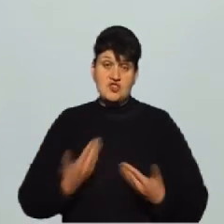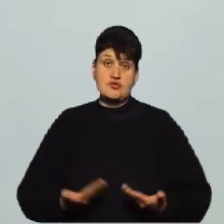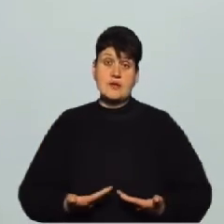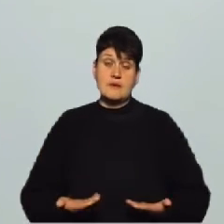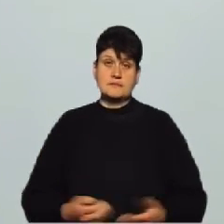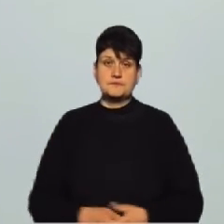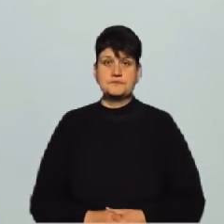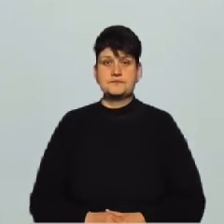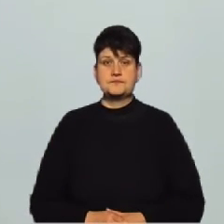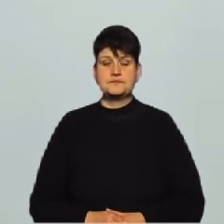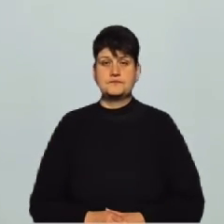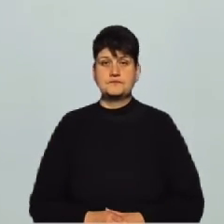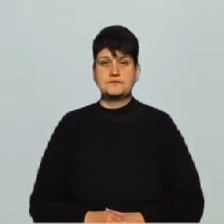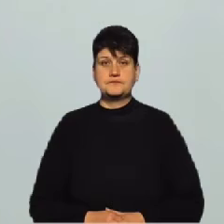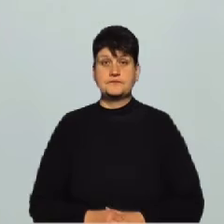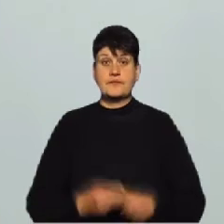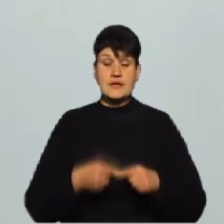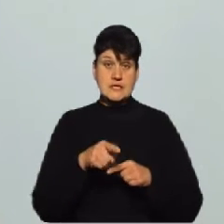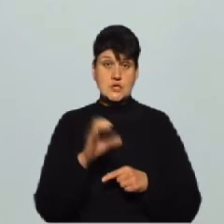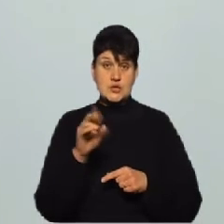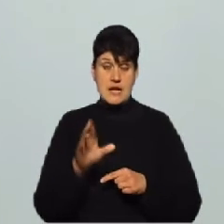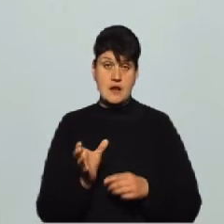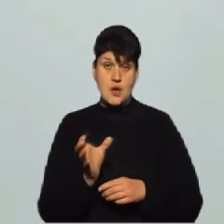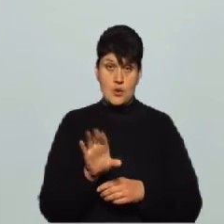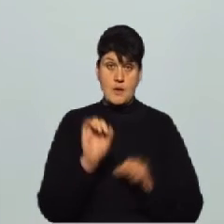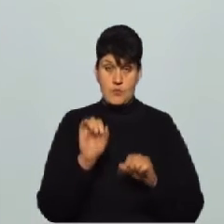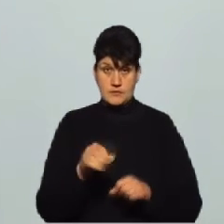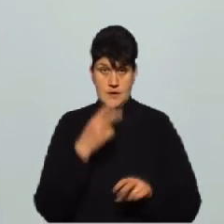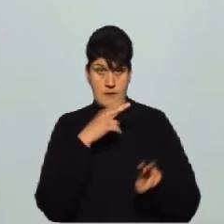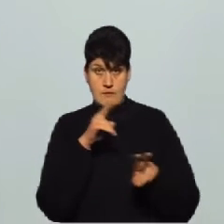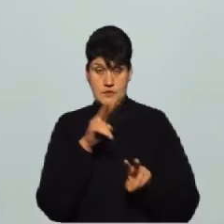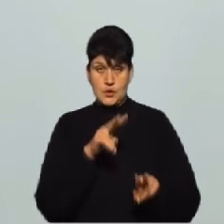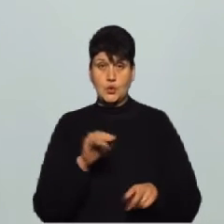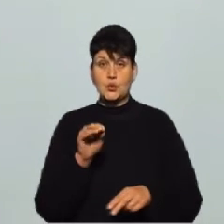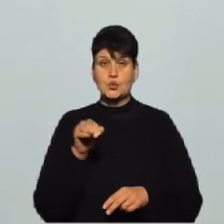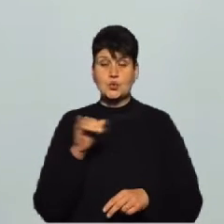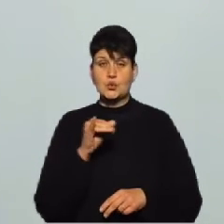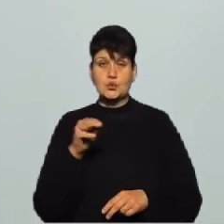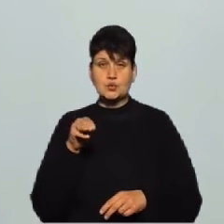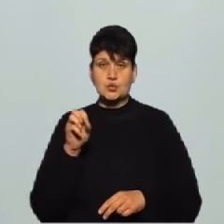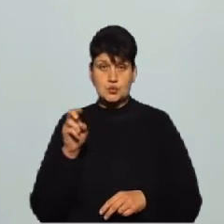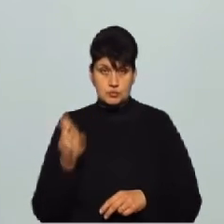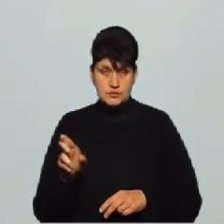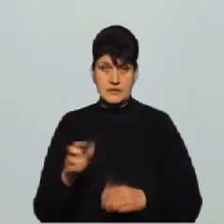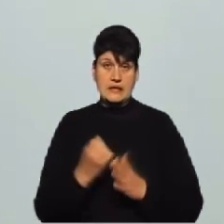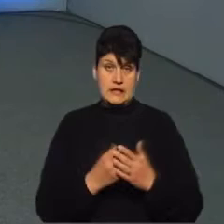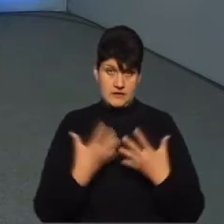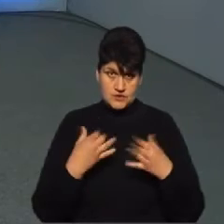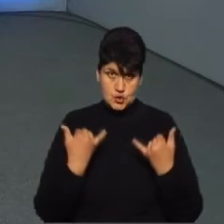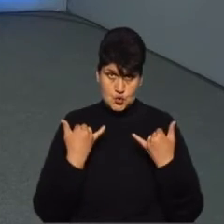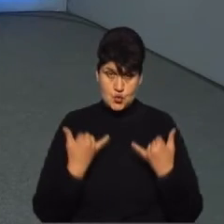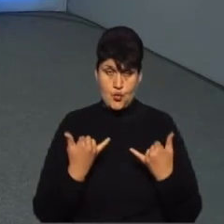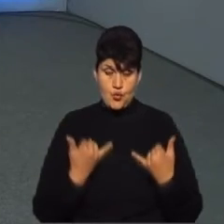Власне, ці соціальні ролики також можна буде переглянути на YouTube-каналі «Суспільна країна» вже сьогодні. Чи змінюється ставлення